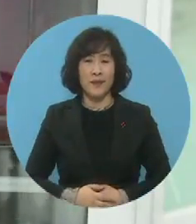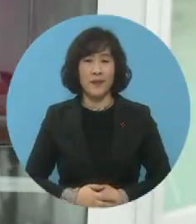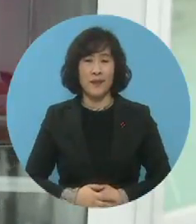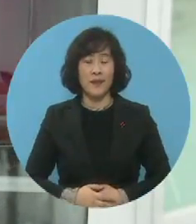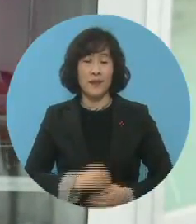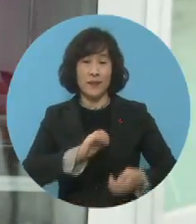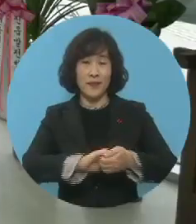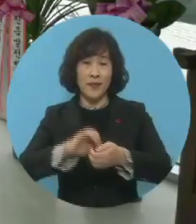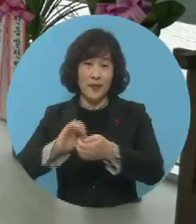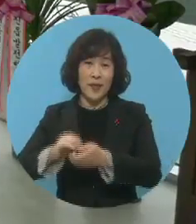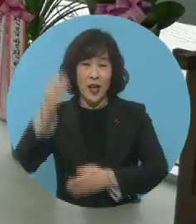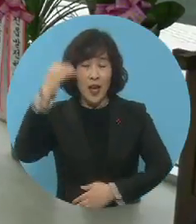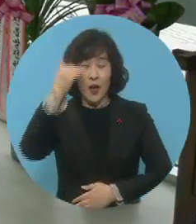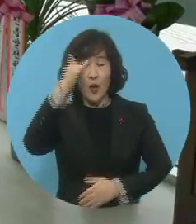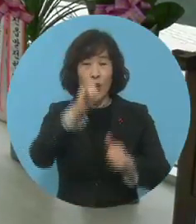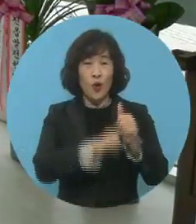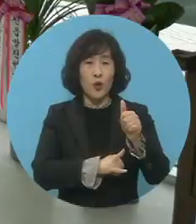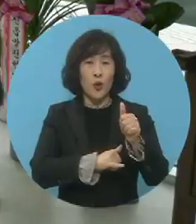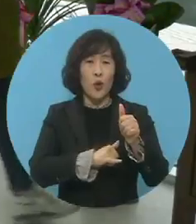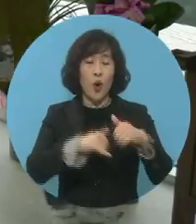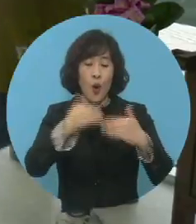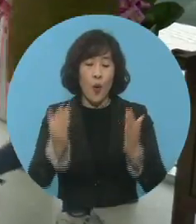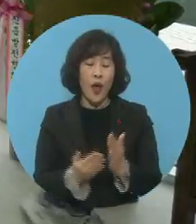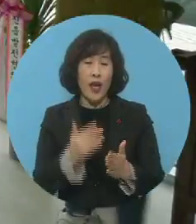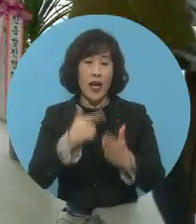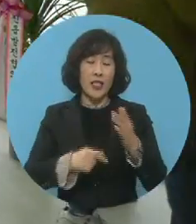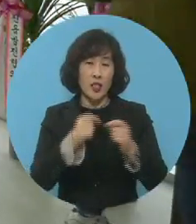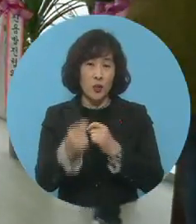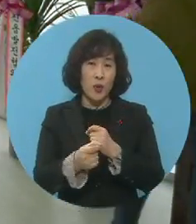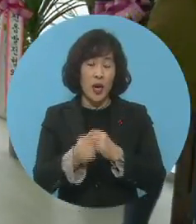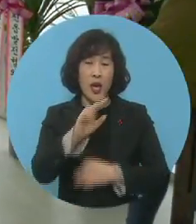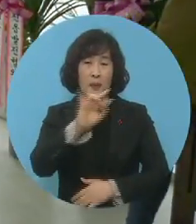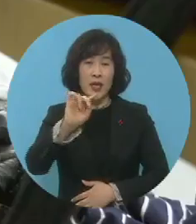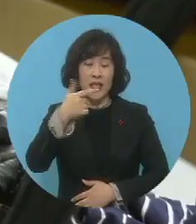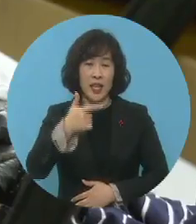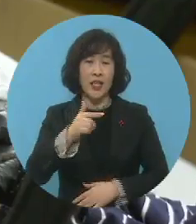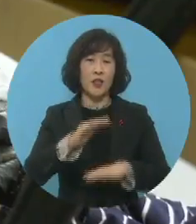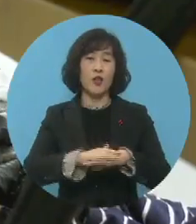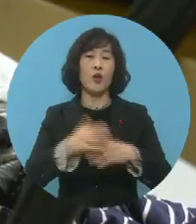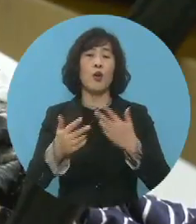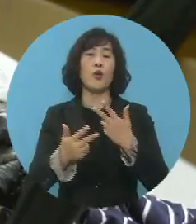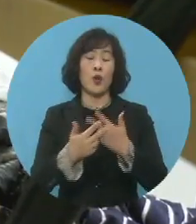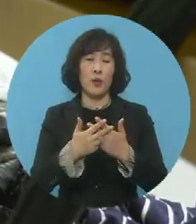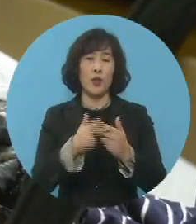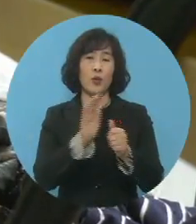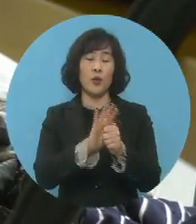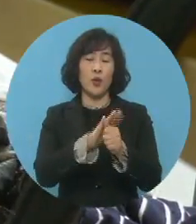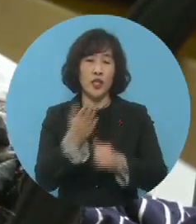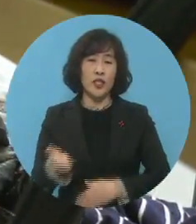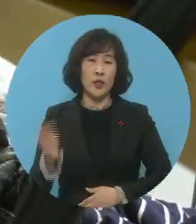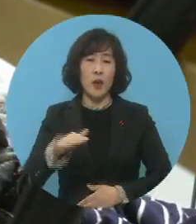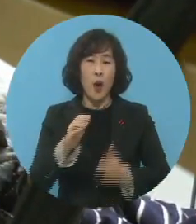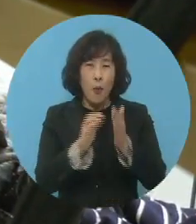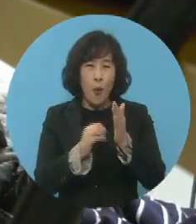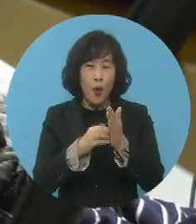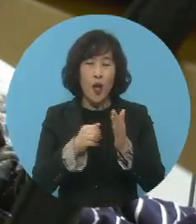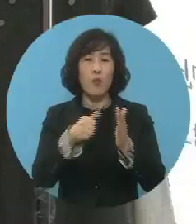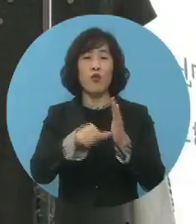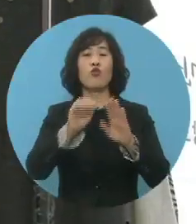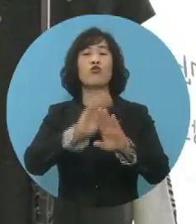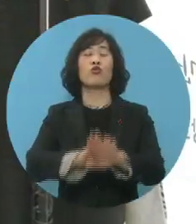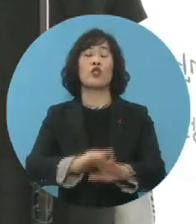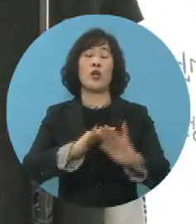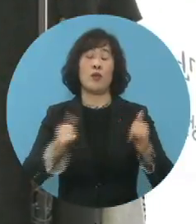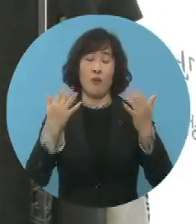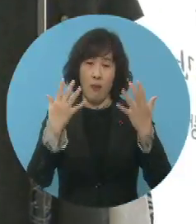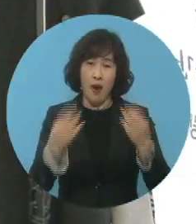있습니다. 정기적으로 한국효도의 강진지역회와 리산영농조합 등이 도움을 주고 있지만 아무도